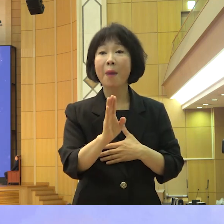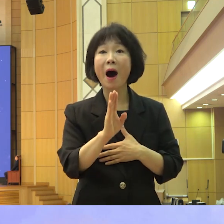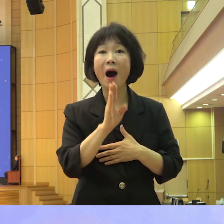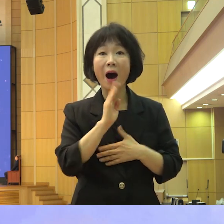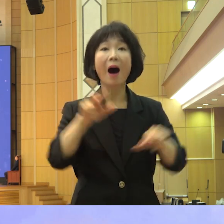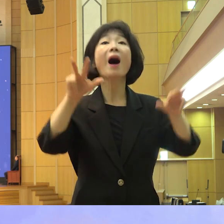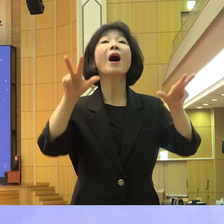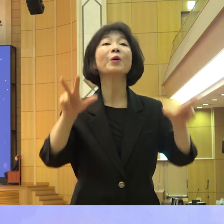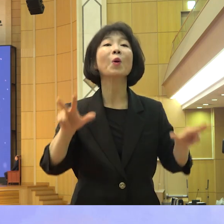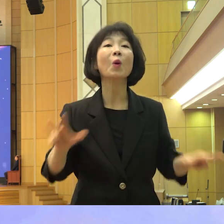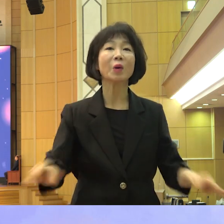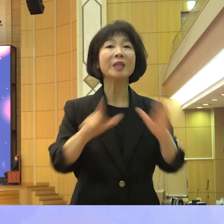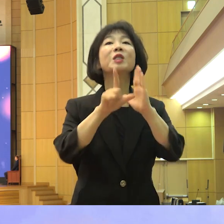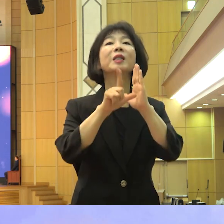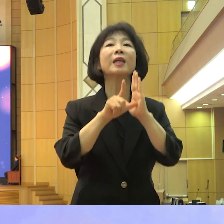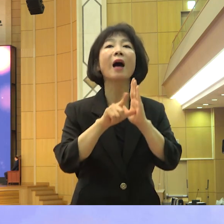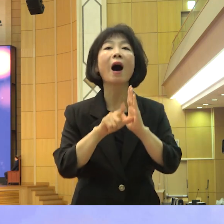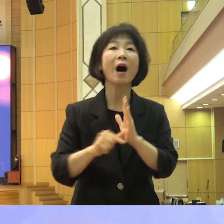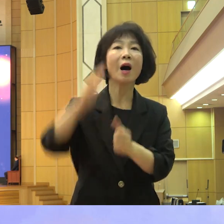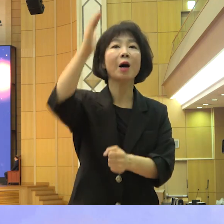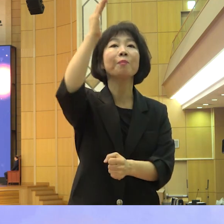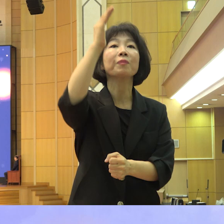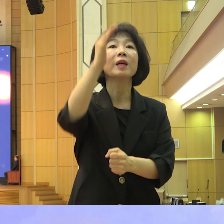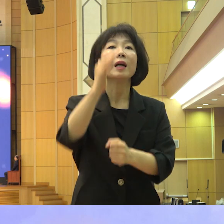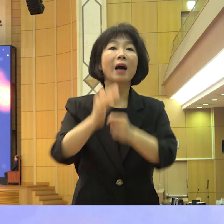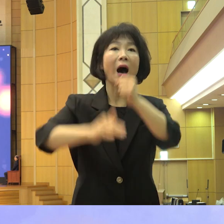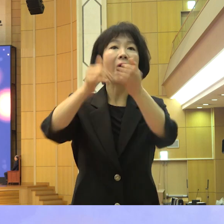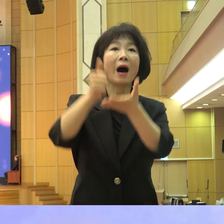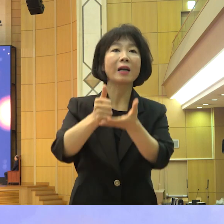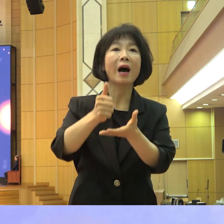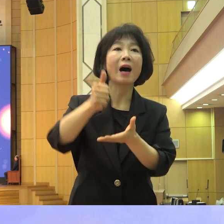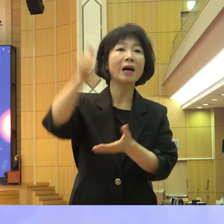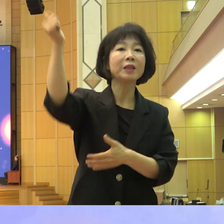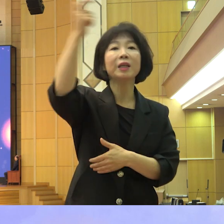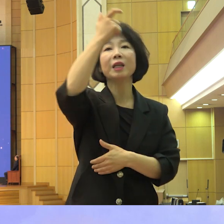이곳에서 바로 이 시간